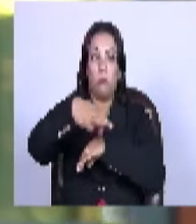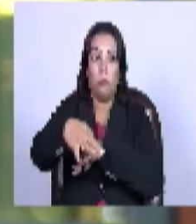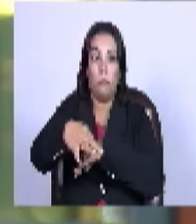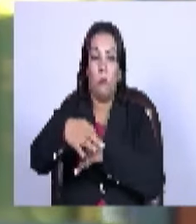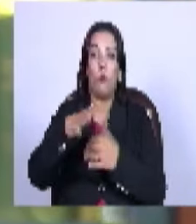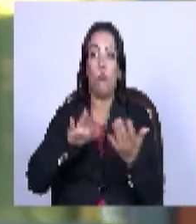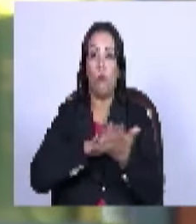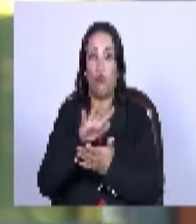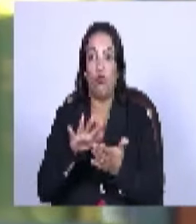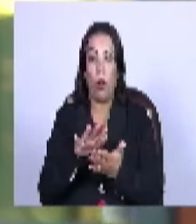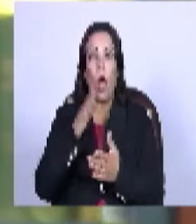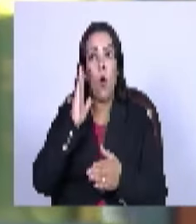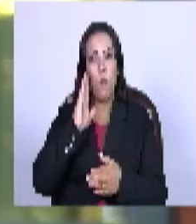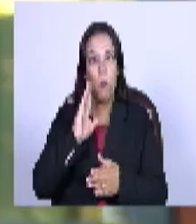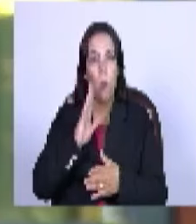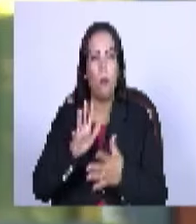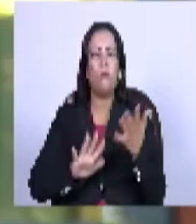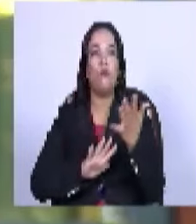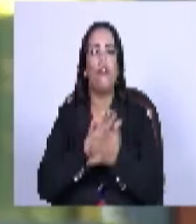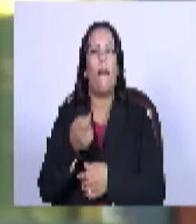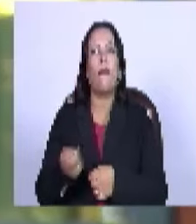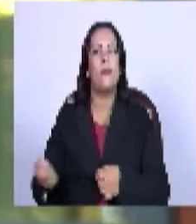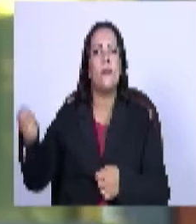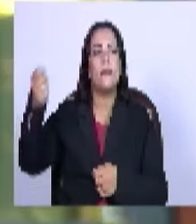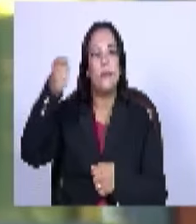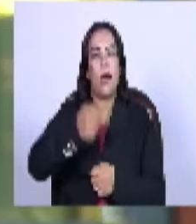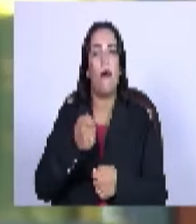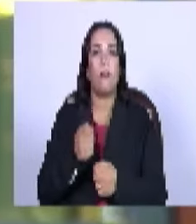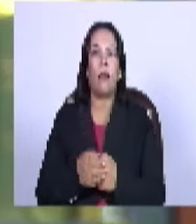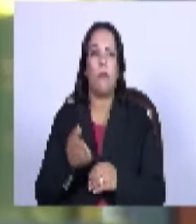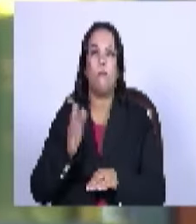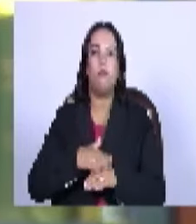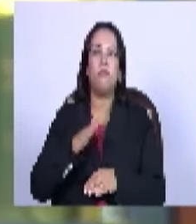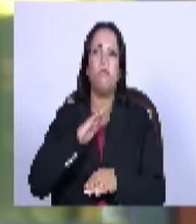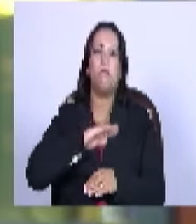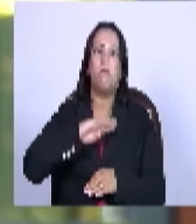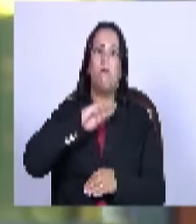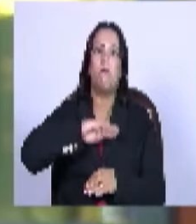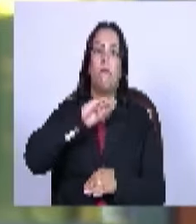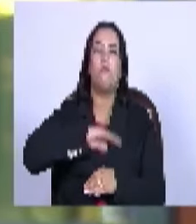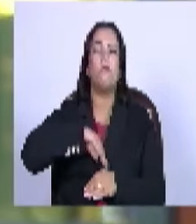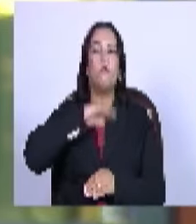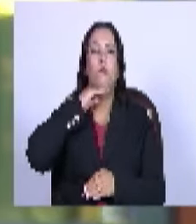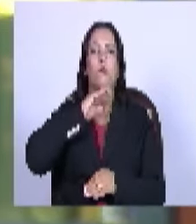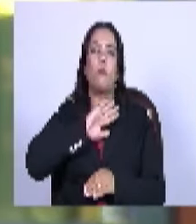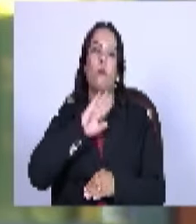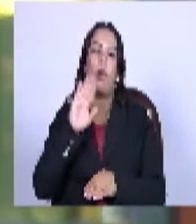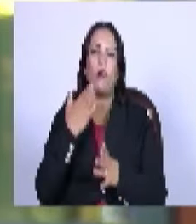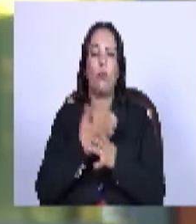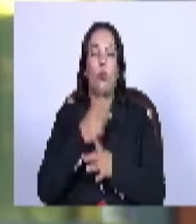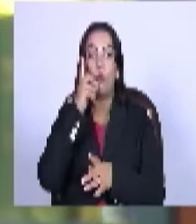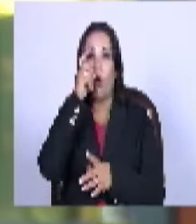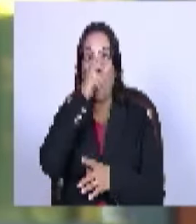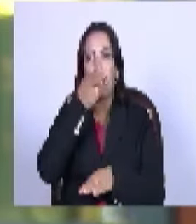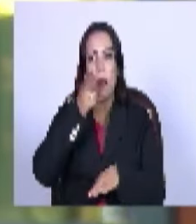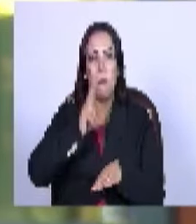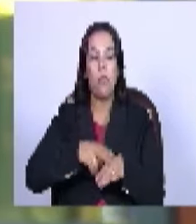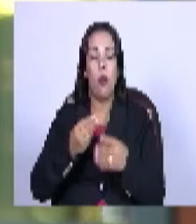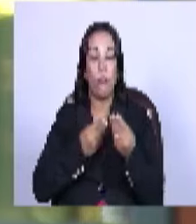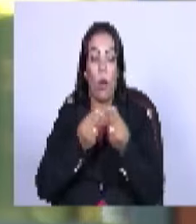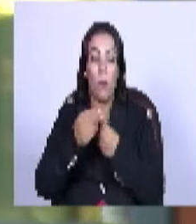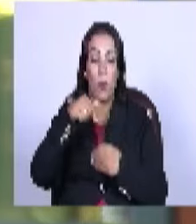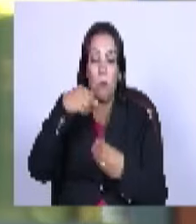يعقدها وممكن يؤدي الى تراكمها وممكن يؤدي لصعوبتها واللي تقدر تتعامل معاه